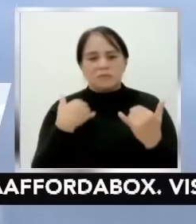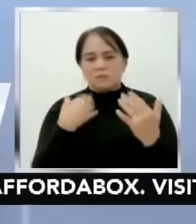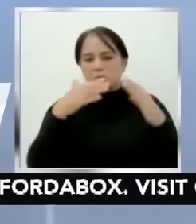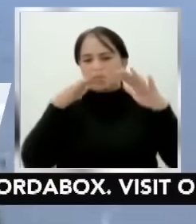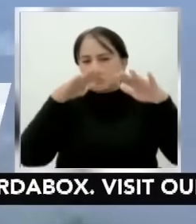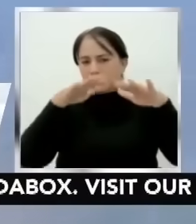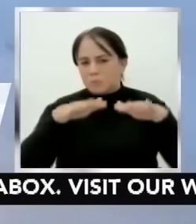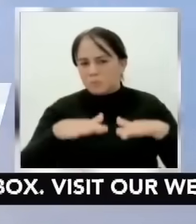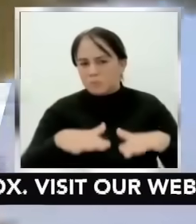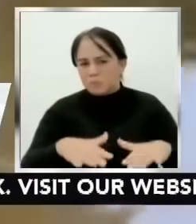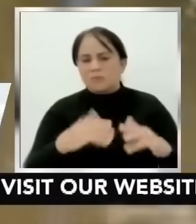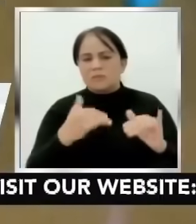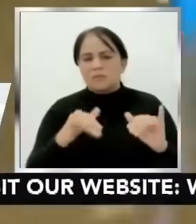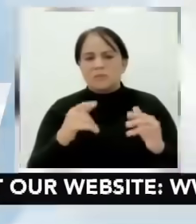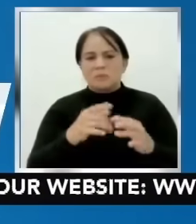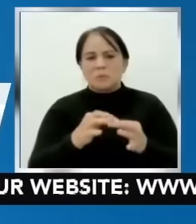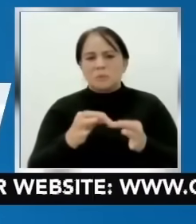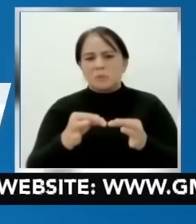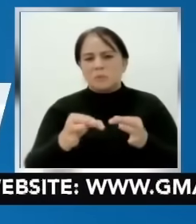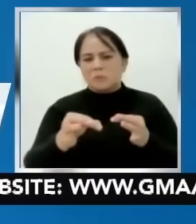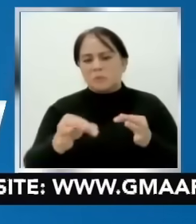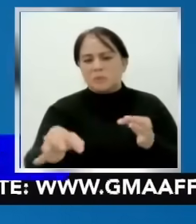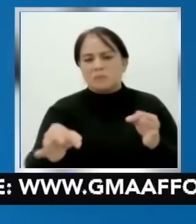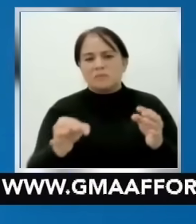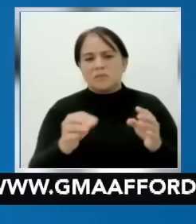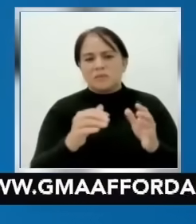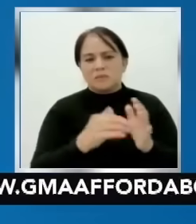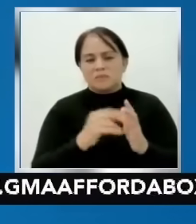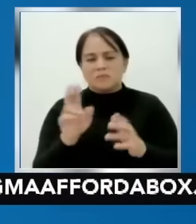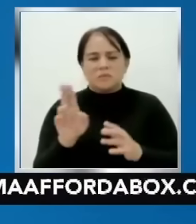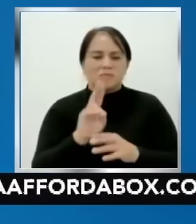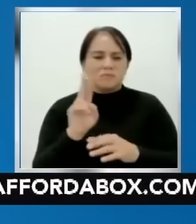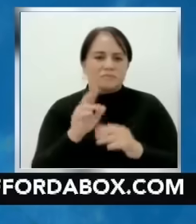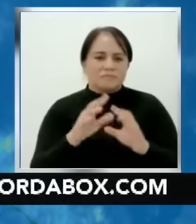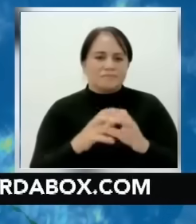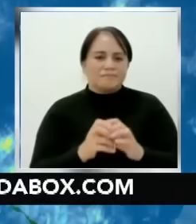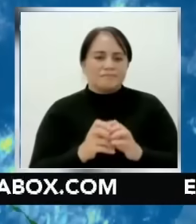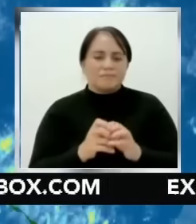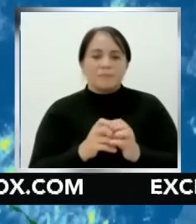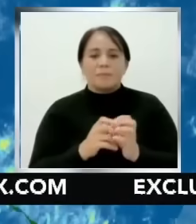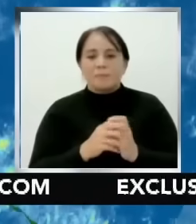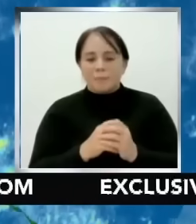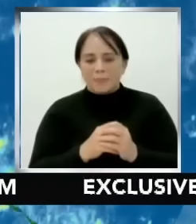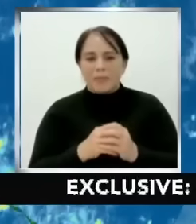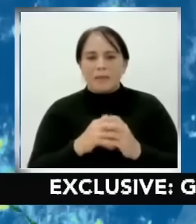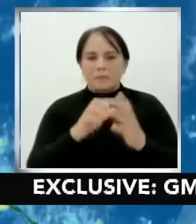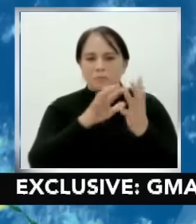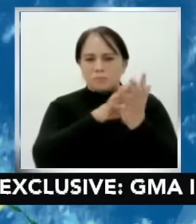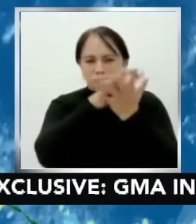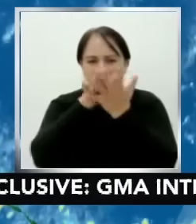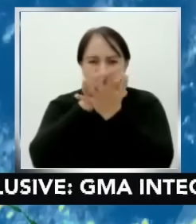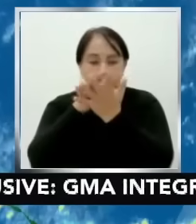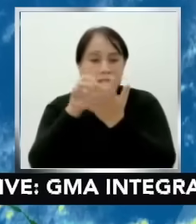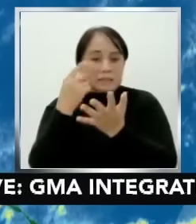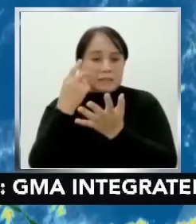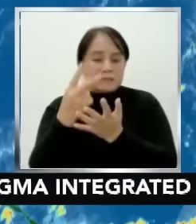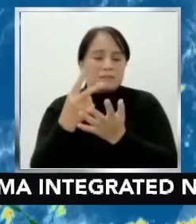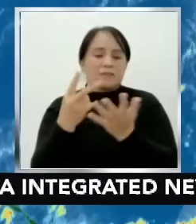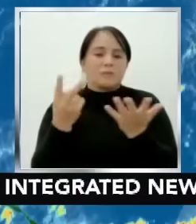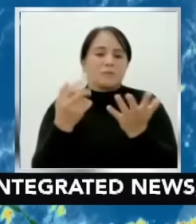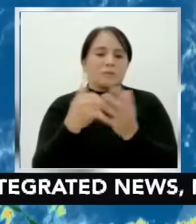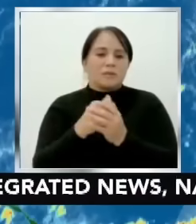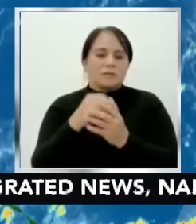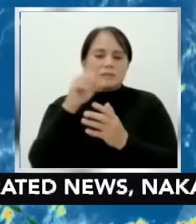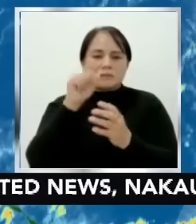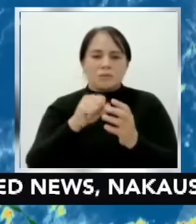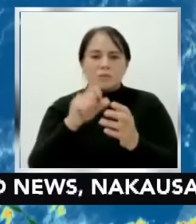kaya mukhang matatagalan pa bago ito magamit ulit. Samantala, may cloud cluster na nakita ang Pag-asa sa silangan ng Southern Luzon,